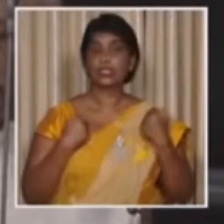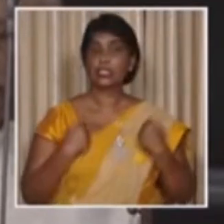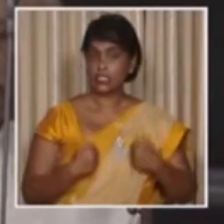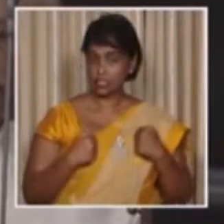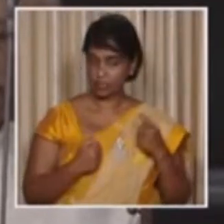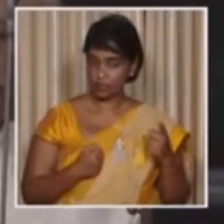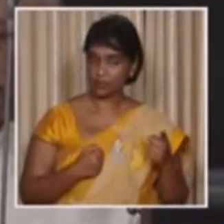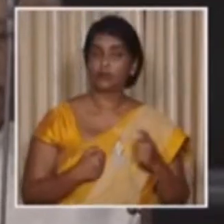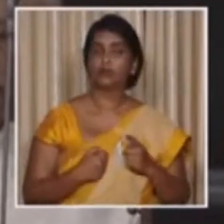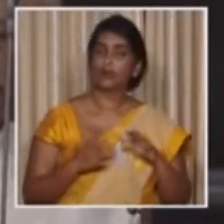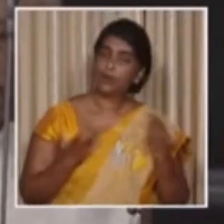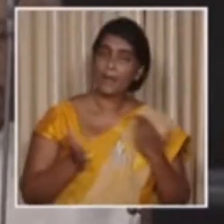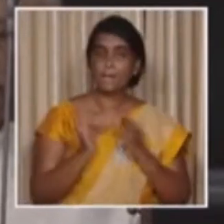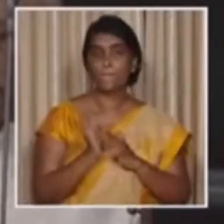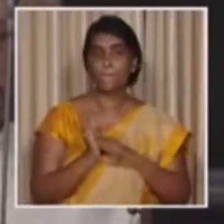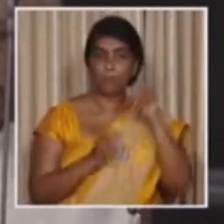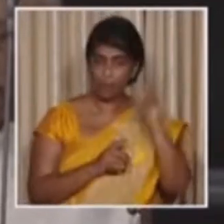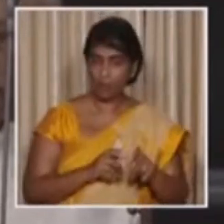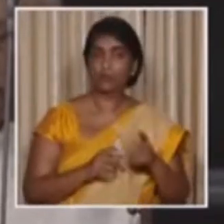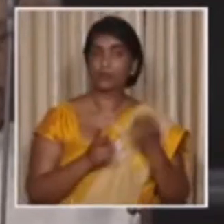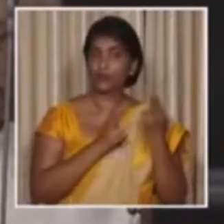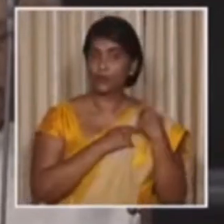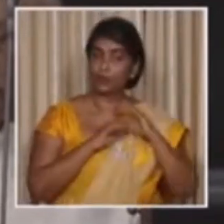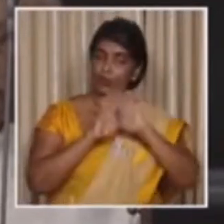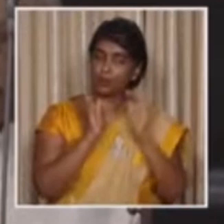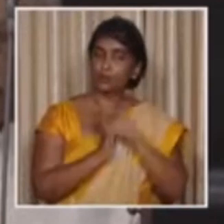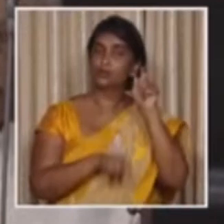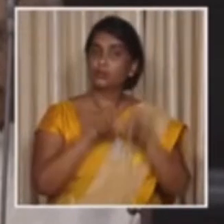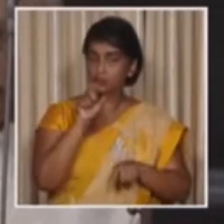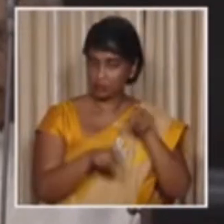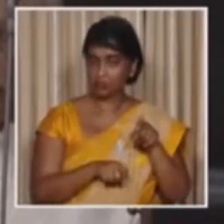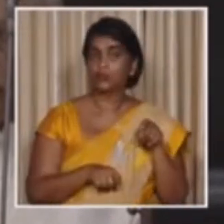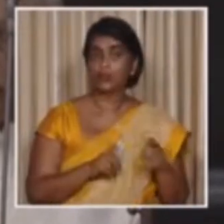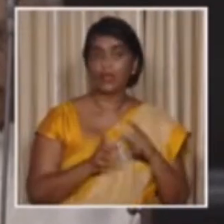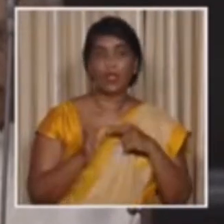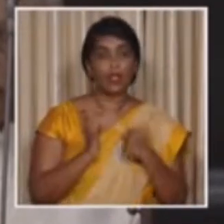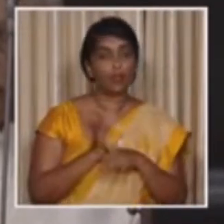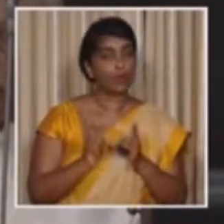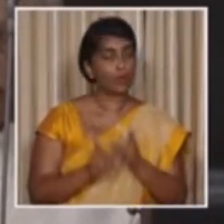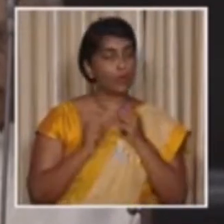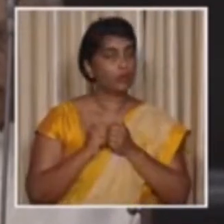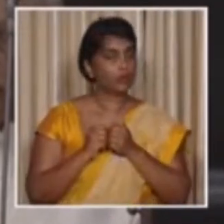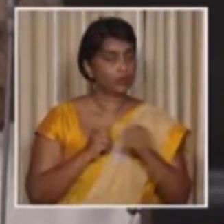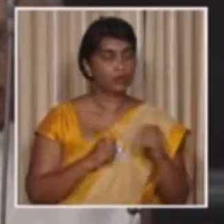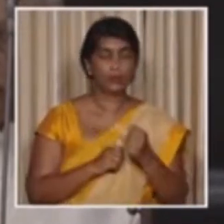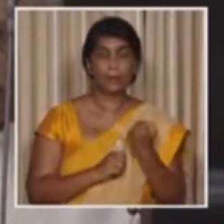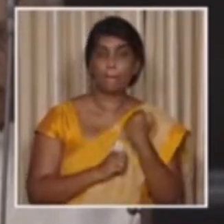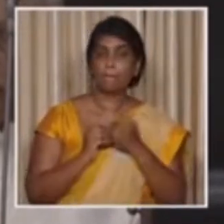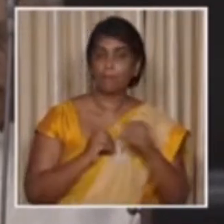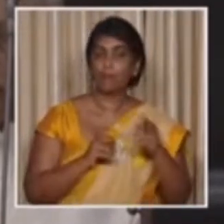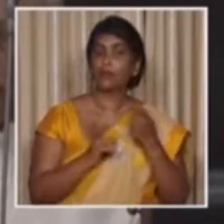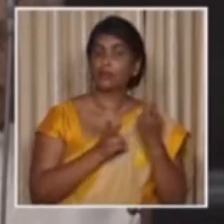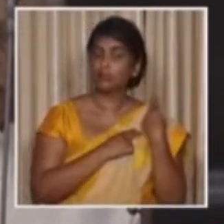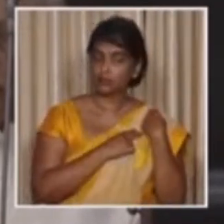සභාපතිවරයා හෝ සමාජික හෝ ලෙස දුරය දරන සෑම තැනක් තෙක්ම මේ පනත ක්‍රියාත්මක වෙන දින සිට බලවත්වන පරිදි ඒ